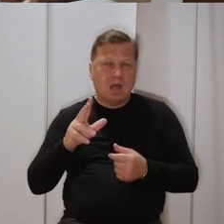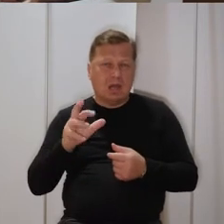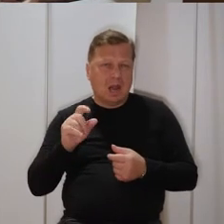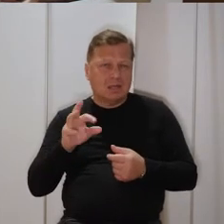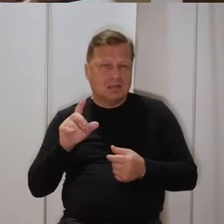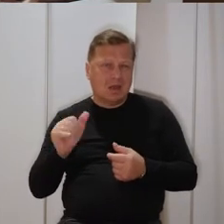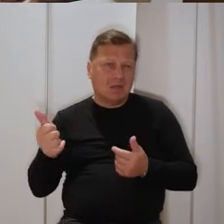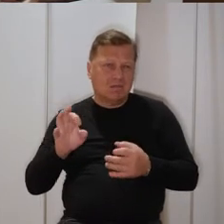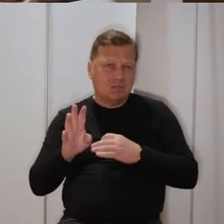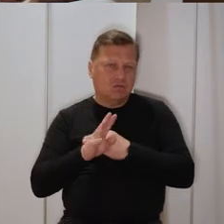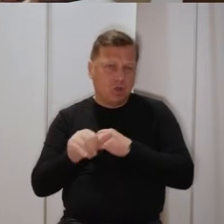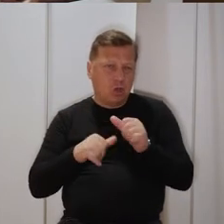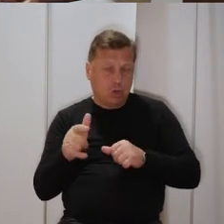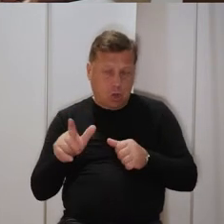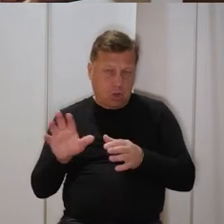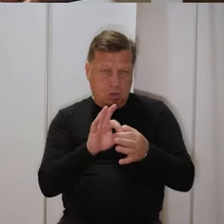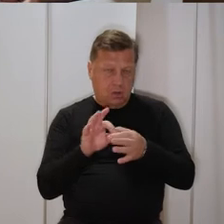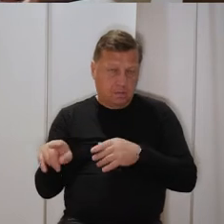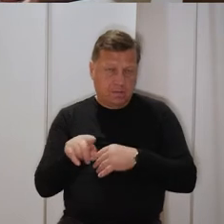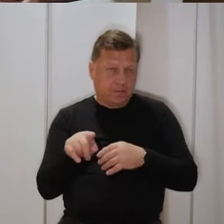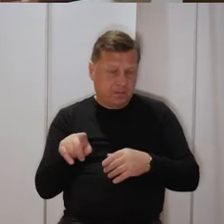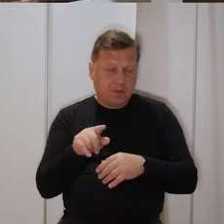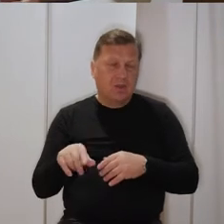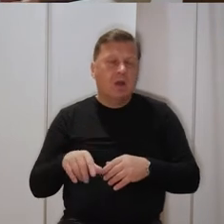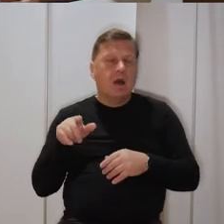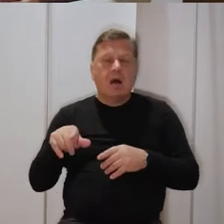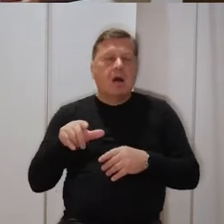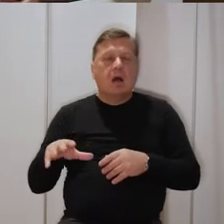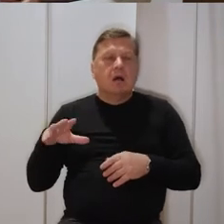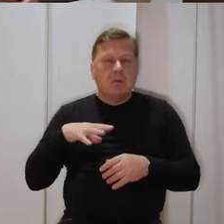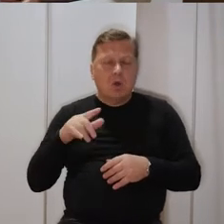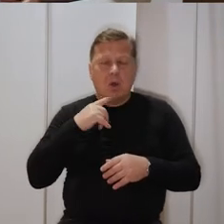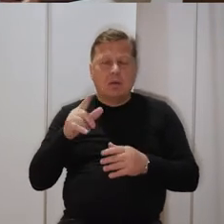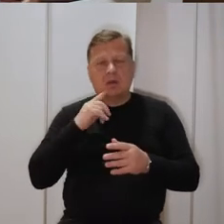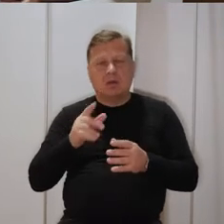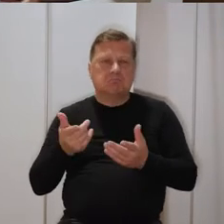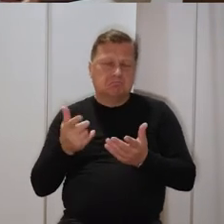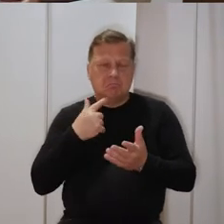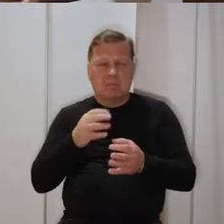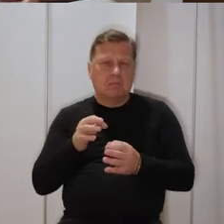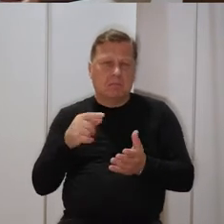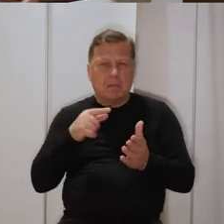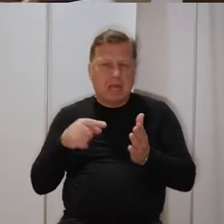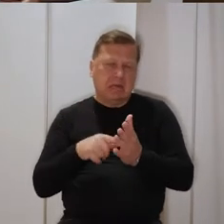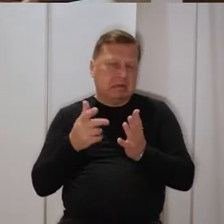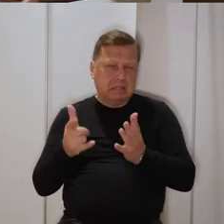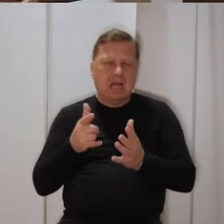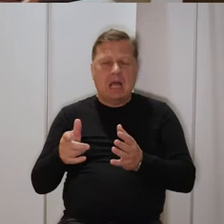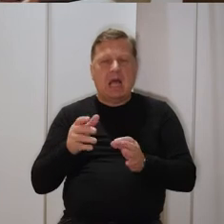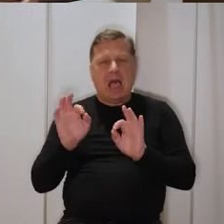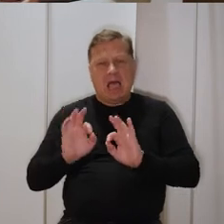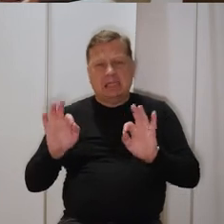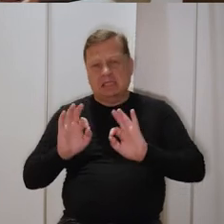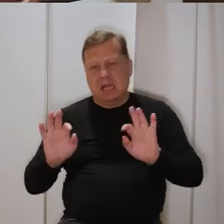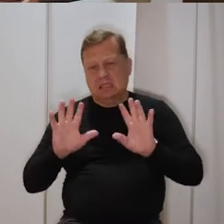z lat 90., które miały określoną estetykę i przy czym